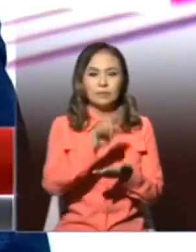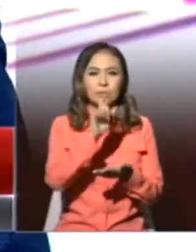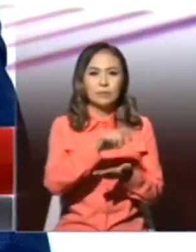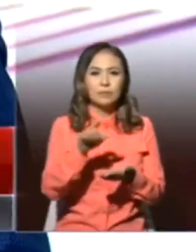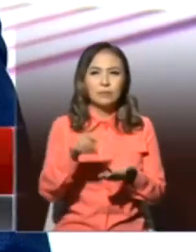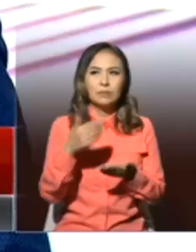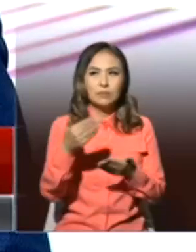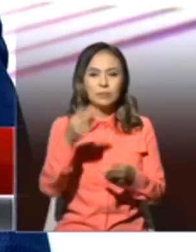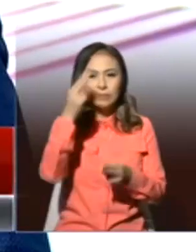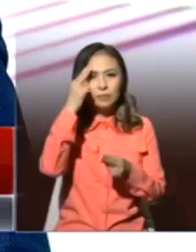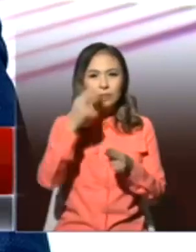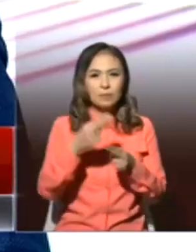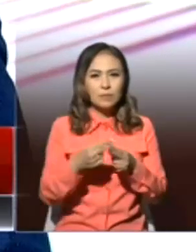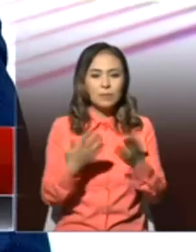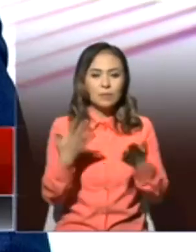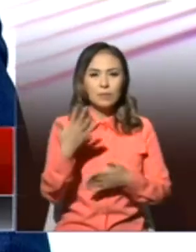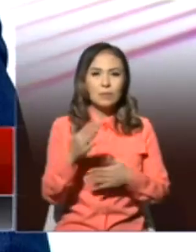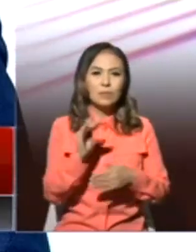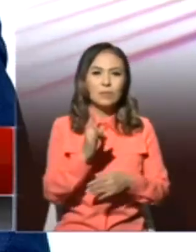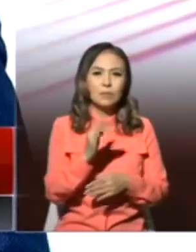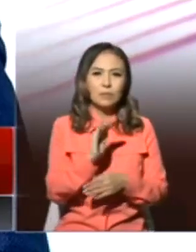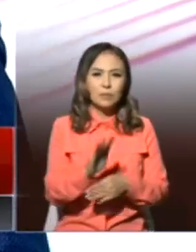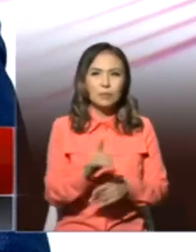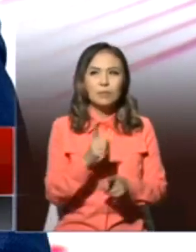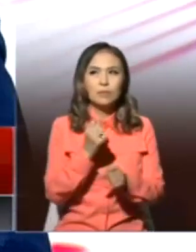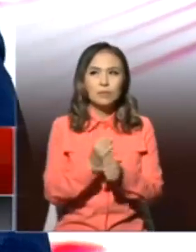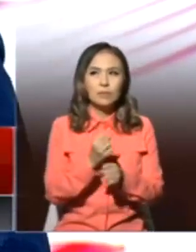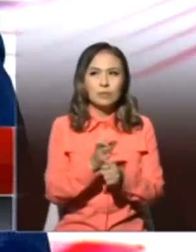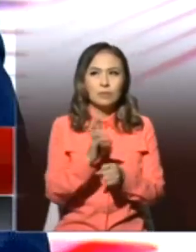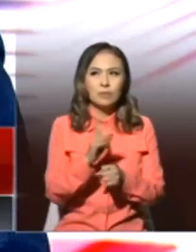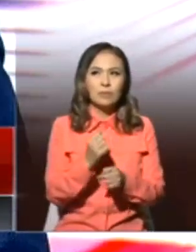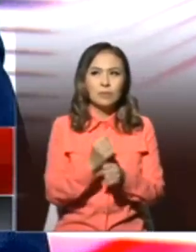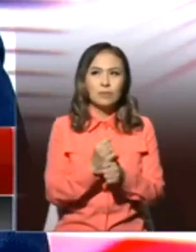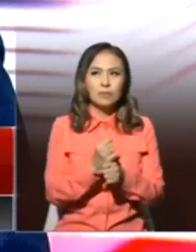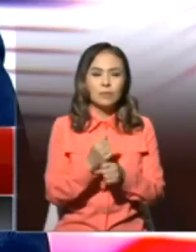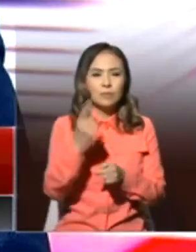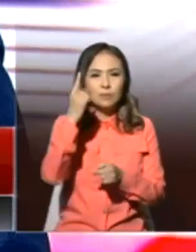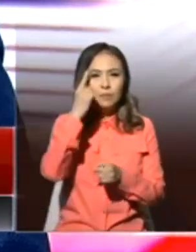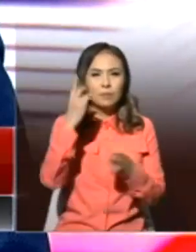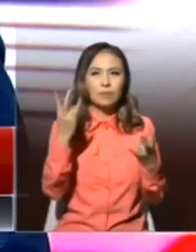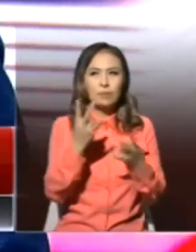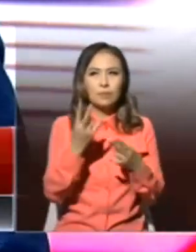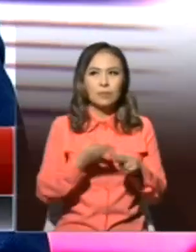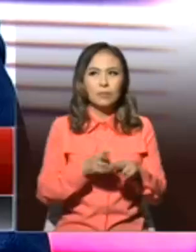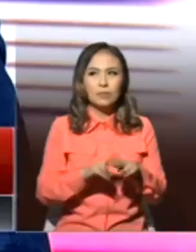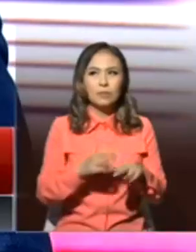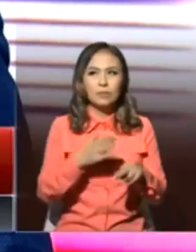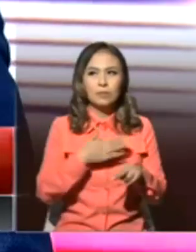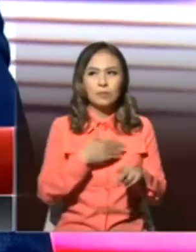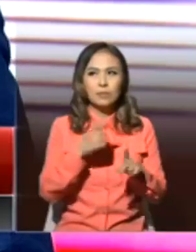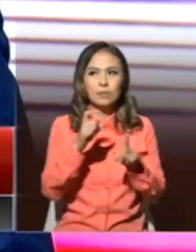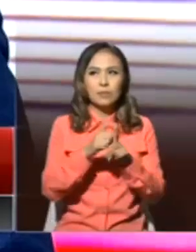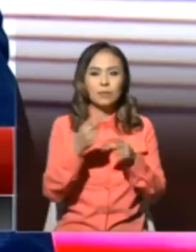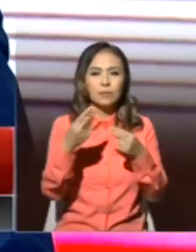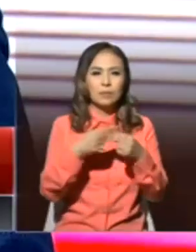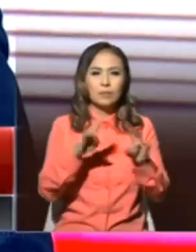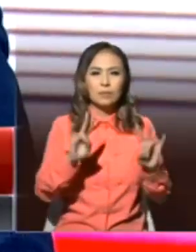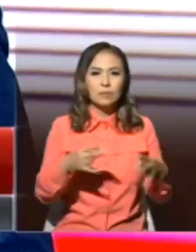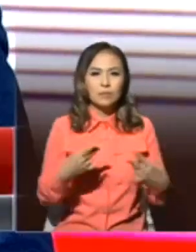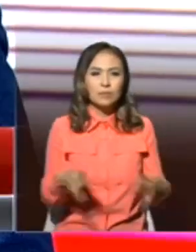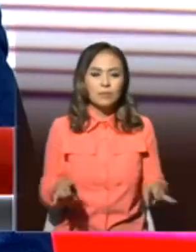сенің туған бауырың, сенің балаң, туғаның болса не істер едің? Сондықтан да мен сөзімді бөлмеңіз.